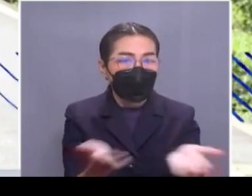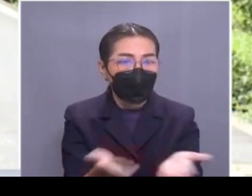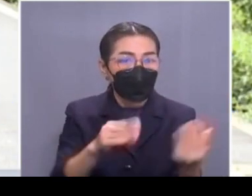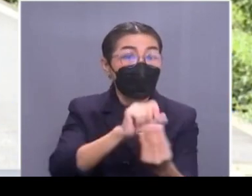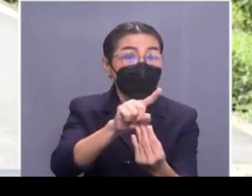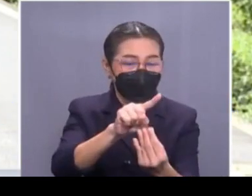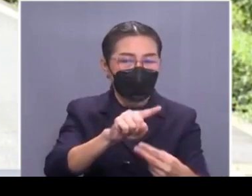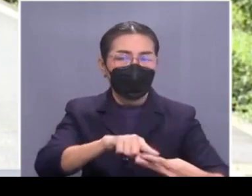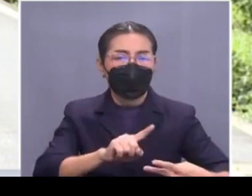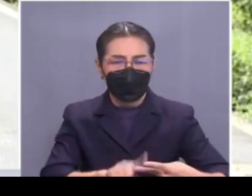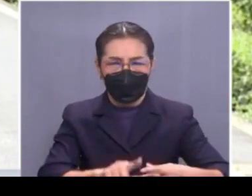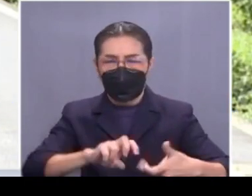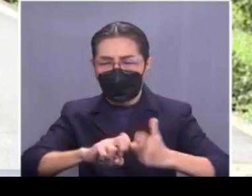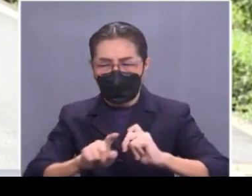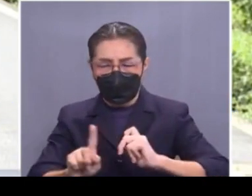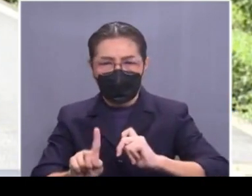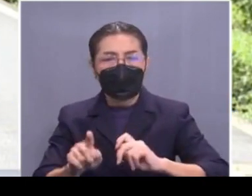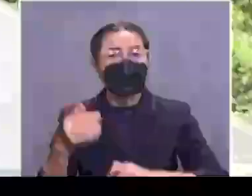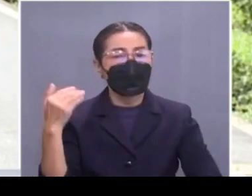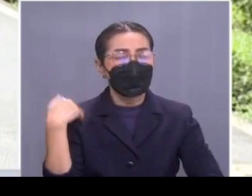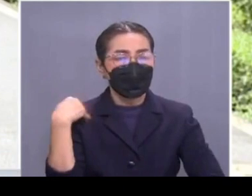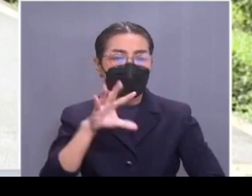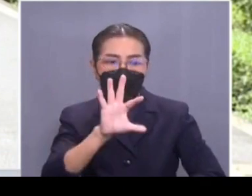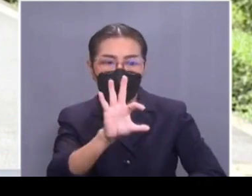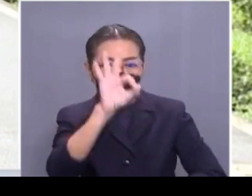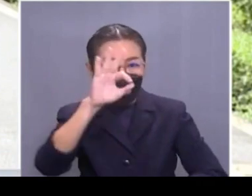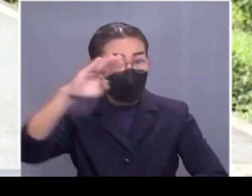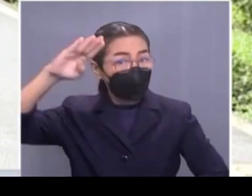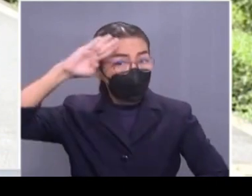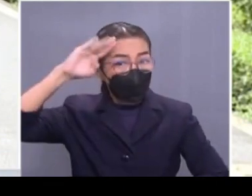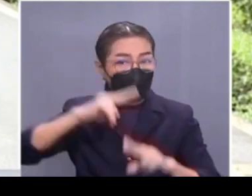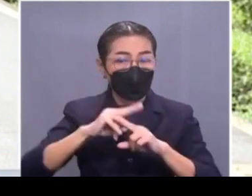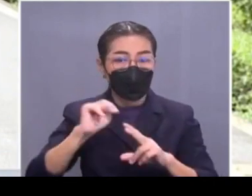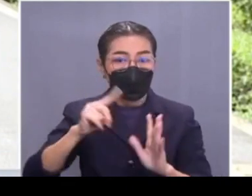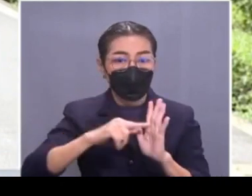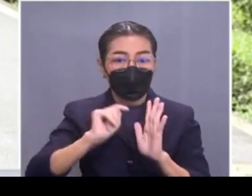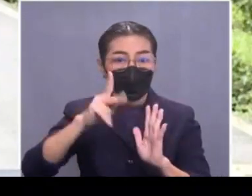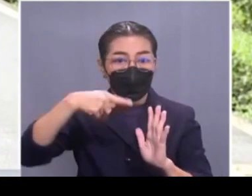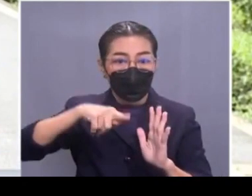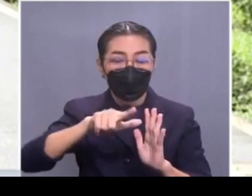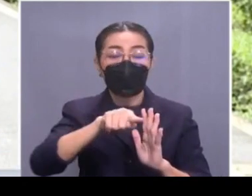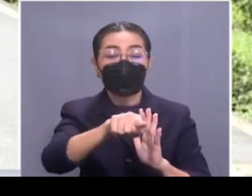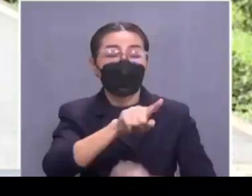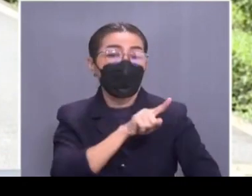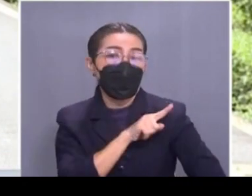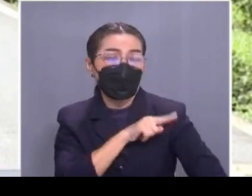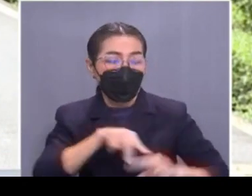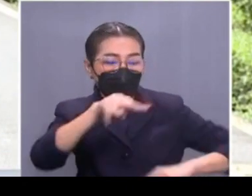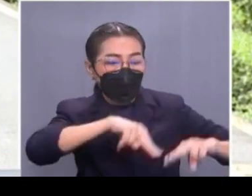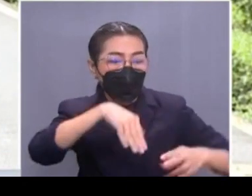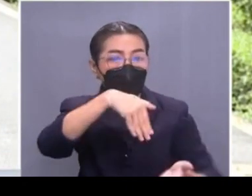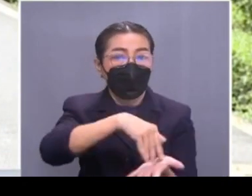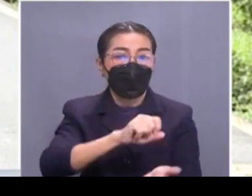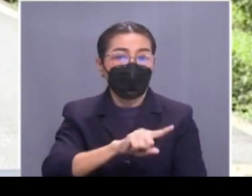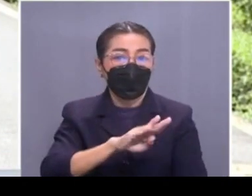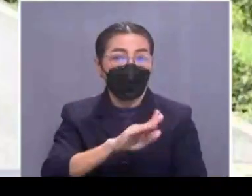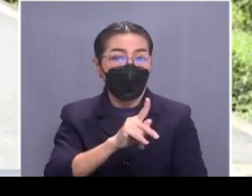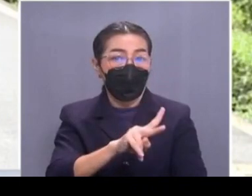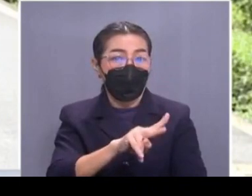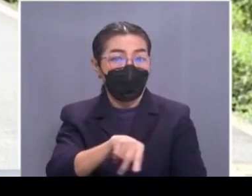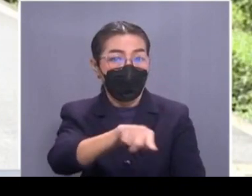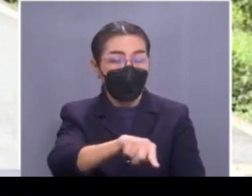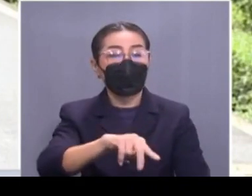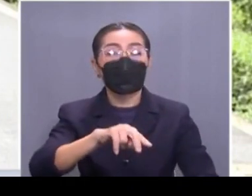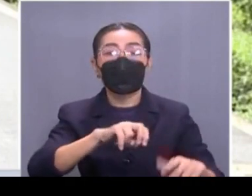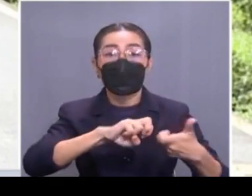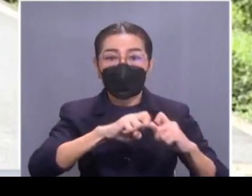ประเด็นดราม่านะคะเกี่ยวกับการที่ตั้งพลเอกณัฐพลไปดูแลศบค.ส่วนหน้าเพื่อแก้ไขปัญหาโควิด-19 ในพื้นที่จังหวั